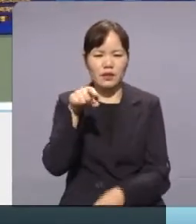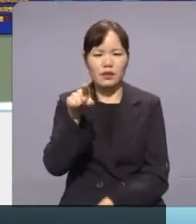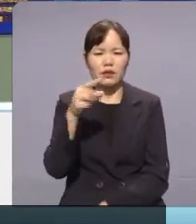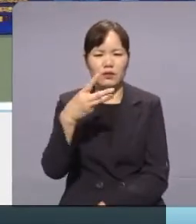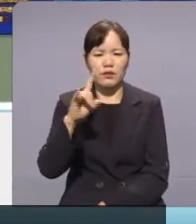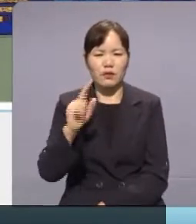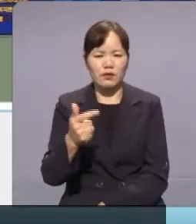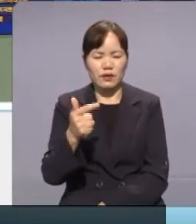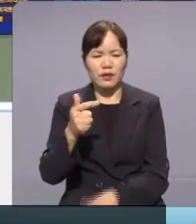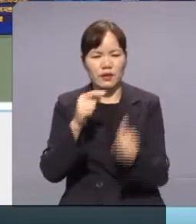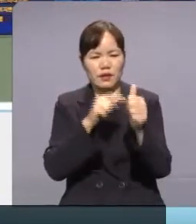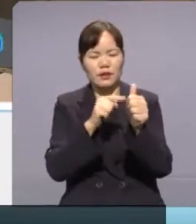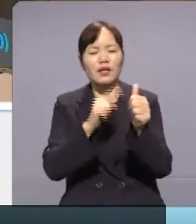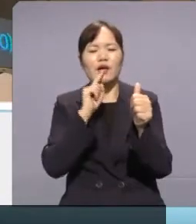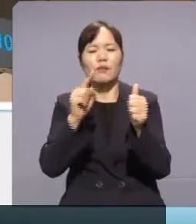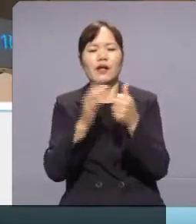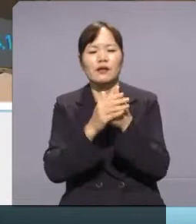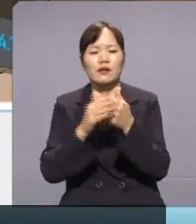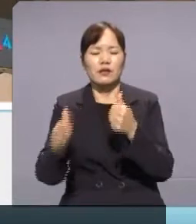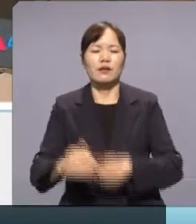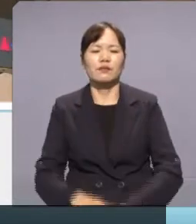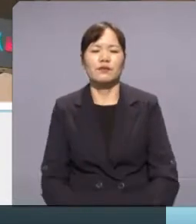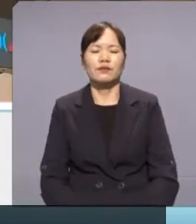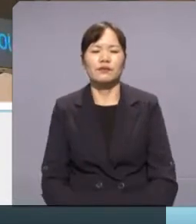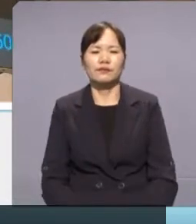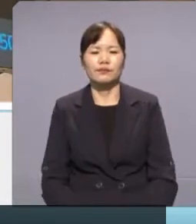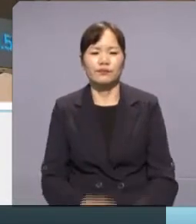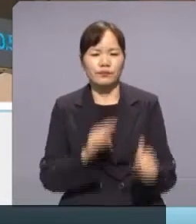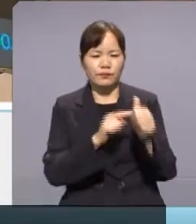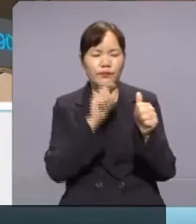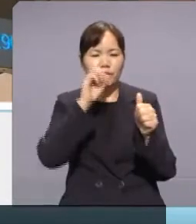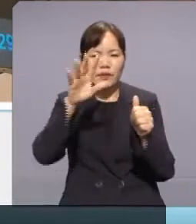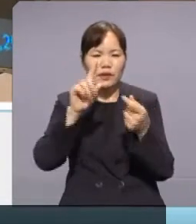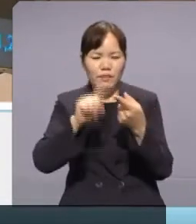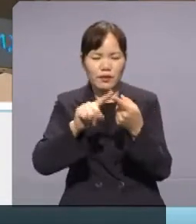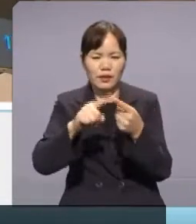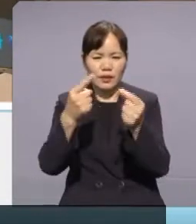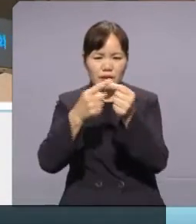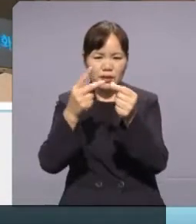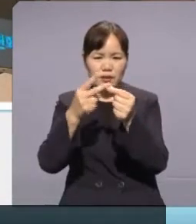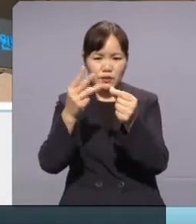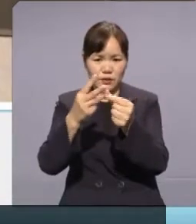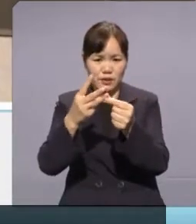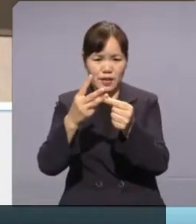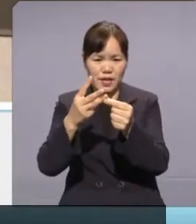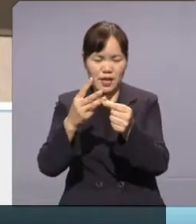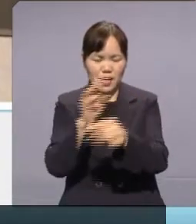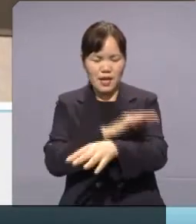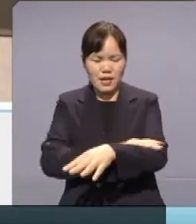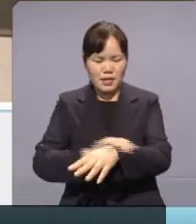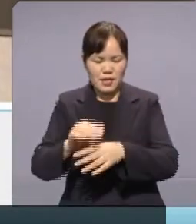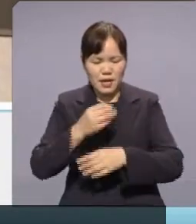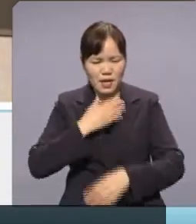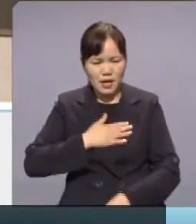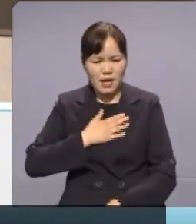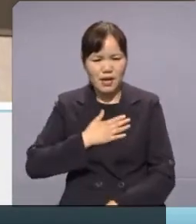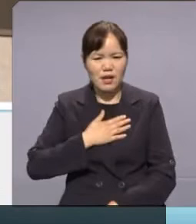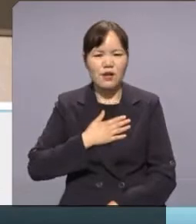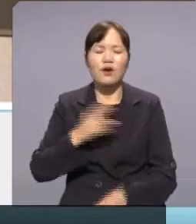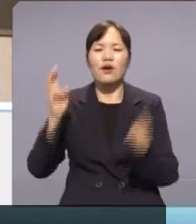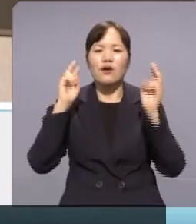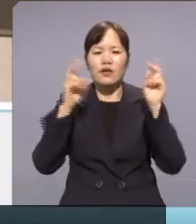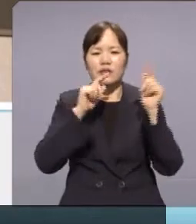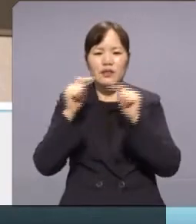있는데요. 워렌 버핏처럼 좀 더 여러분들이 잘 아시고 지금 업계에서 1, 2등 하는